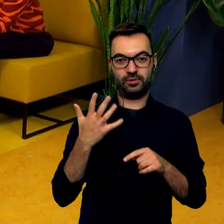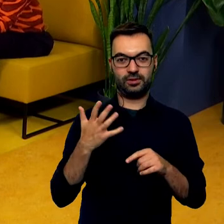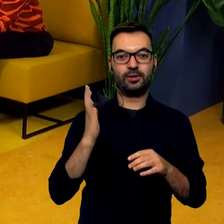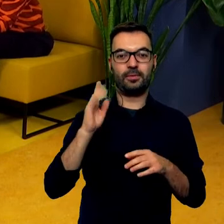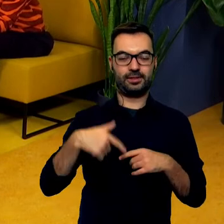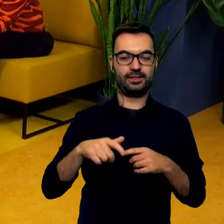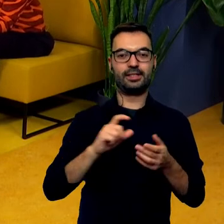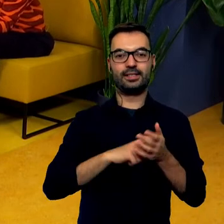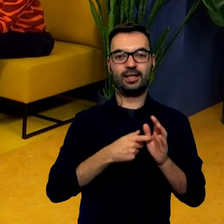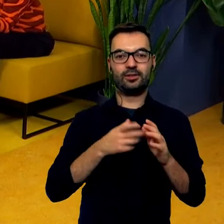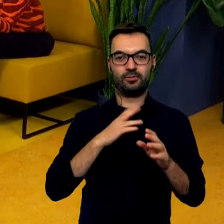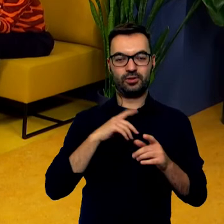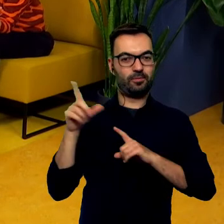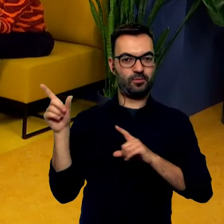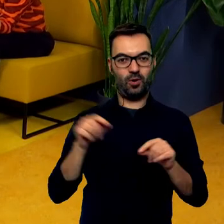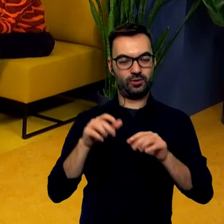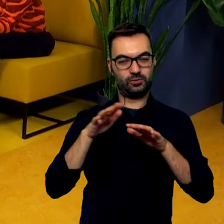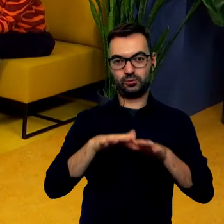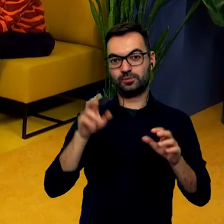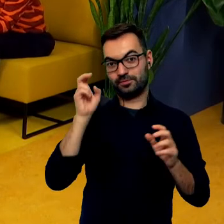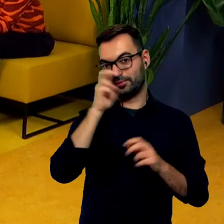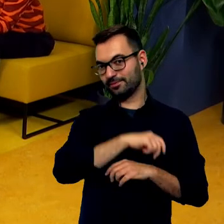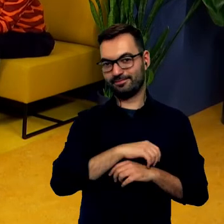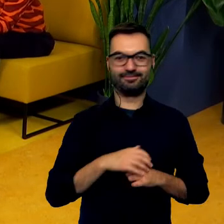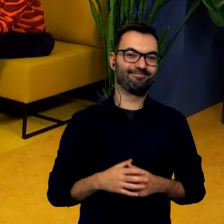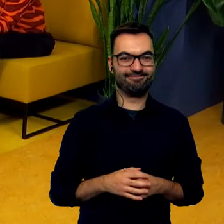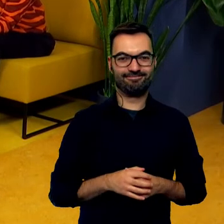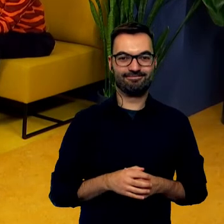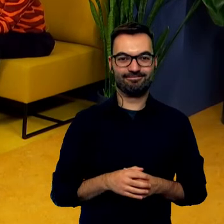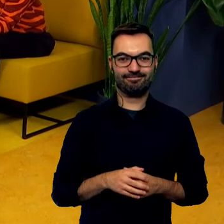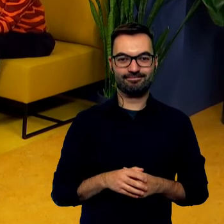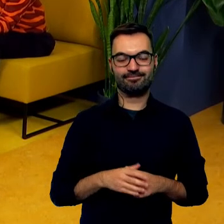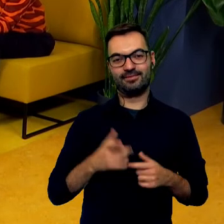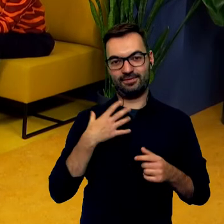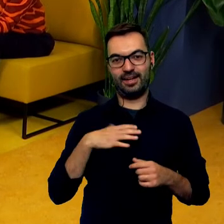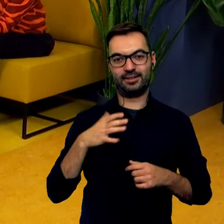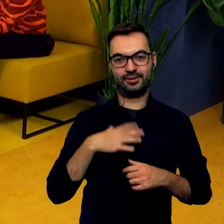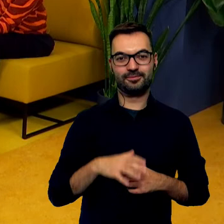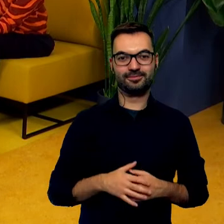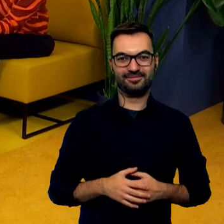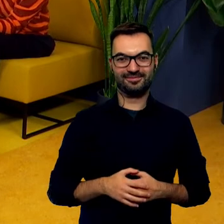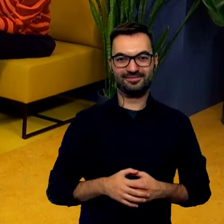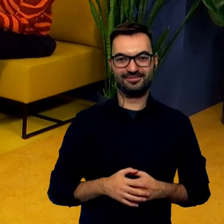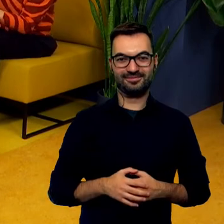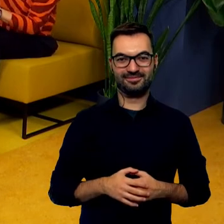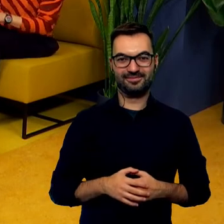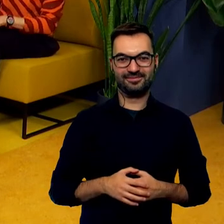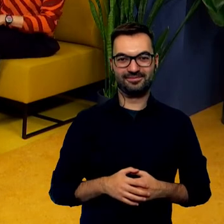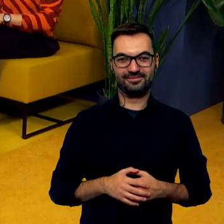jeszcze w salonach macie możliwość skorzystania z bardzo wielu promocji, więc zachęcam. Do zobaczenia.